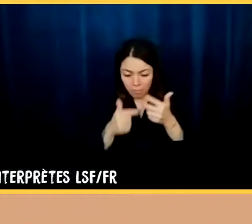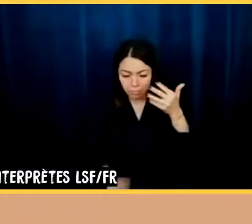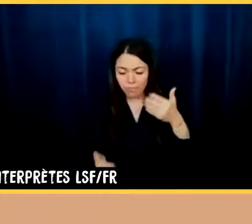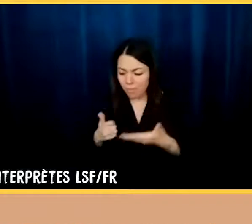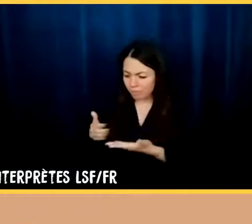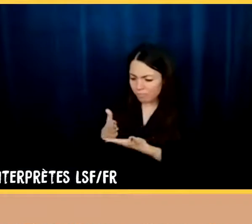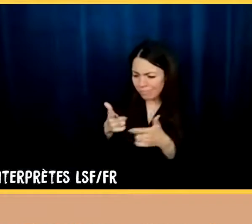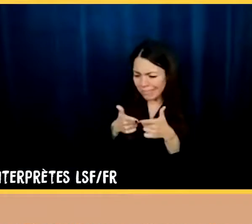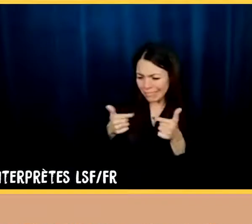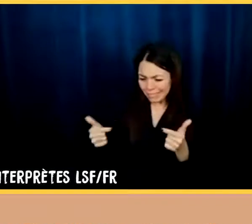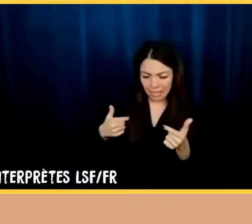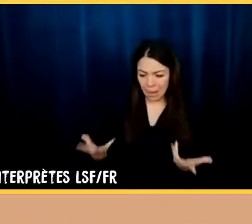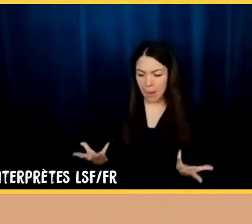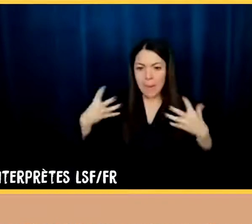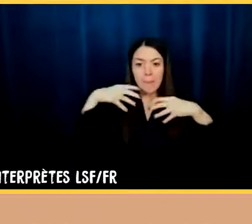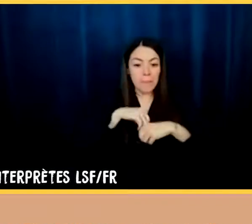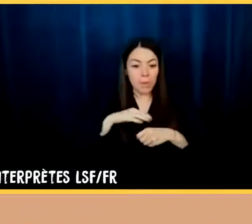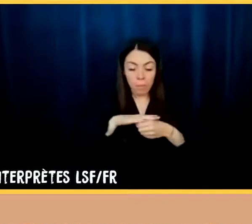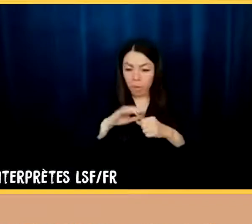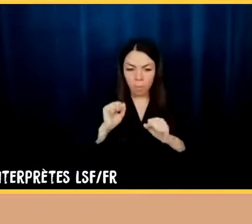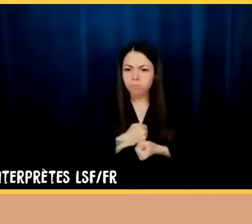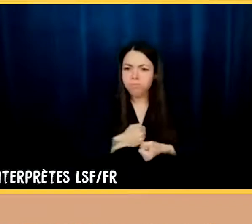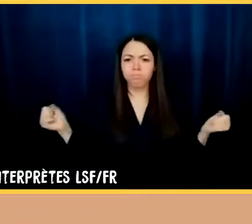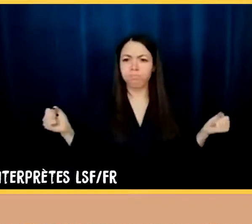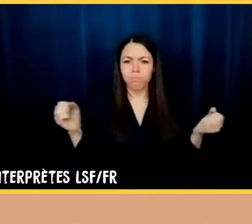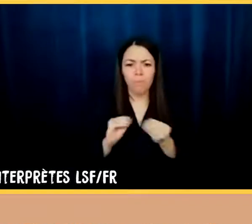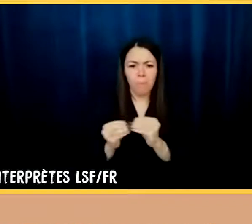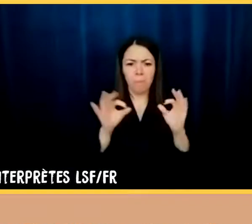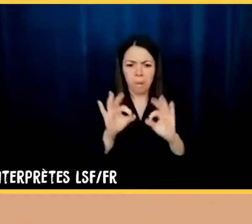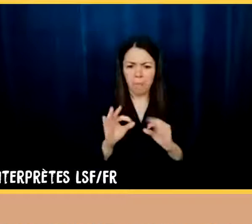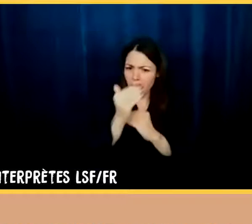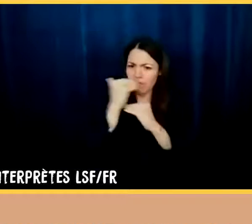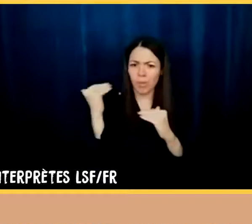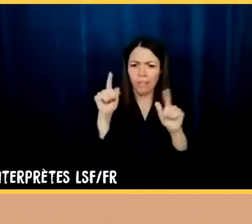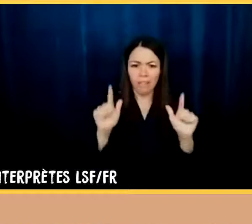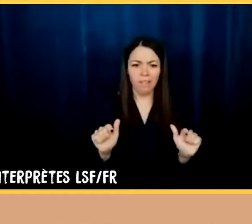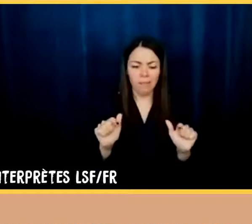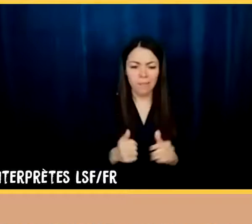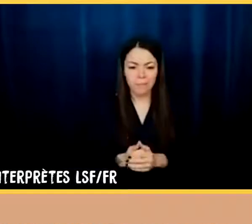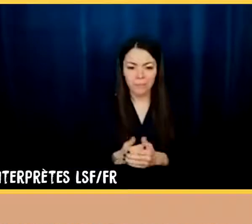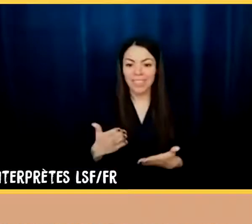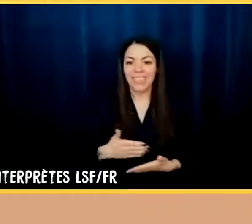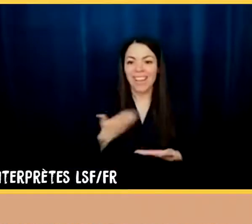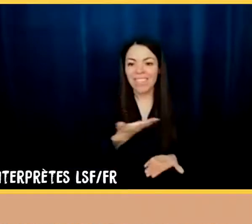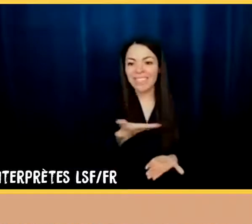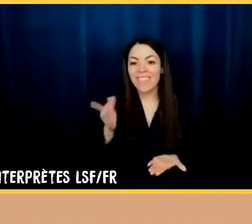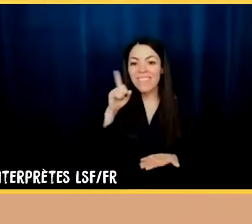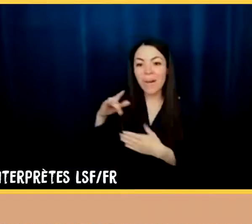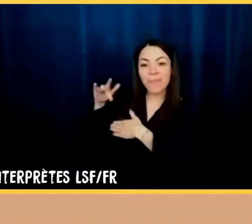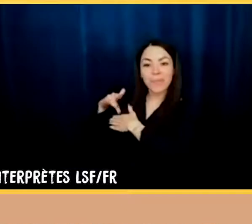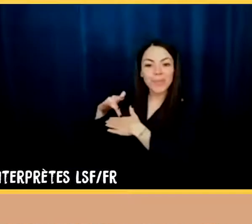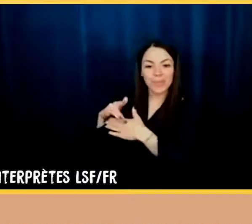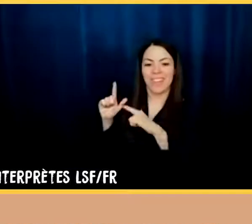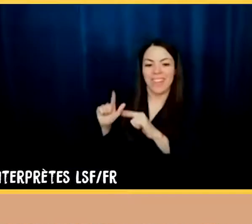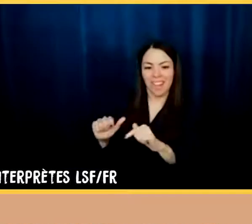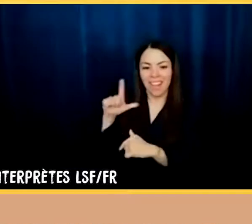se parler, se déployer en toute sécurité. Et grâce au Lala, qui évidemment m'ont précédé et que je